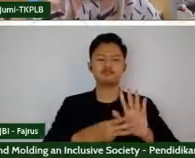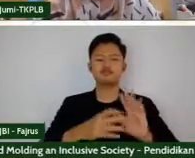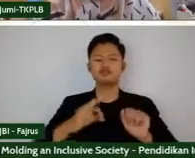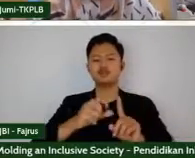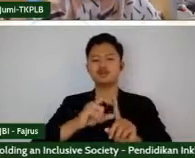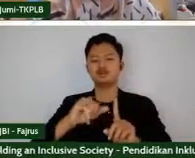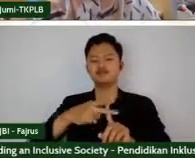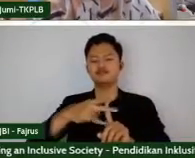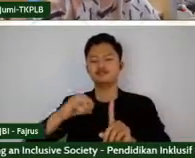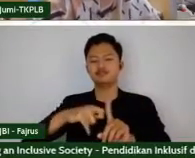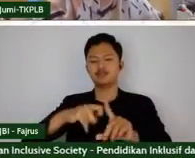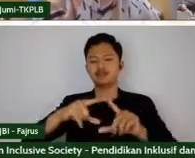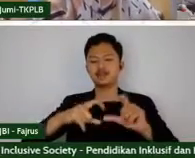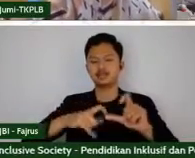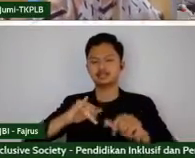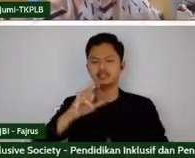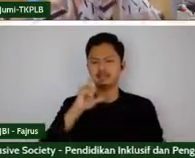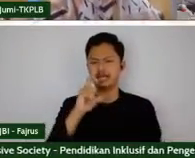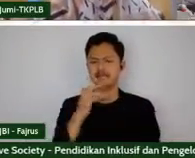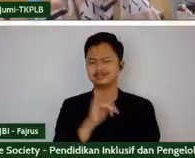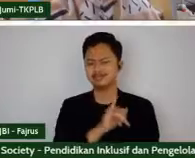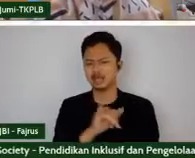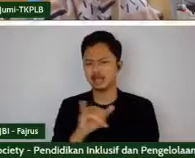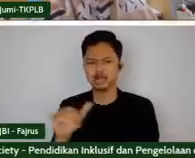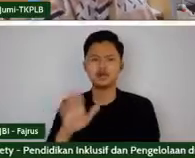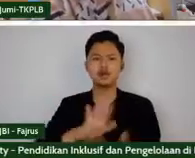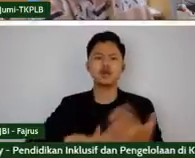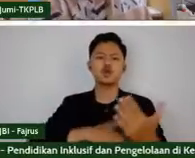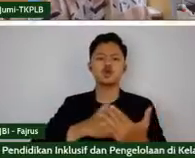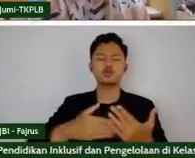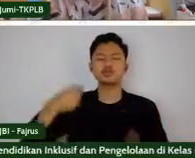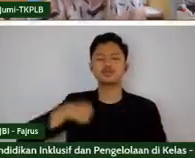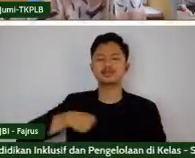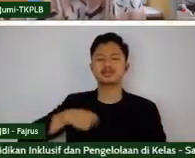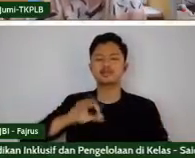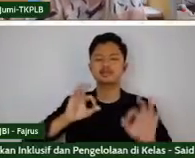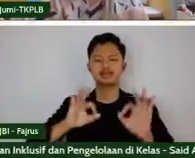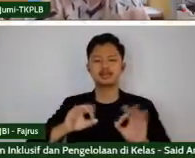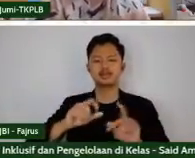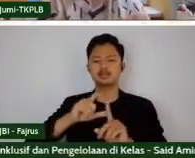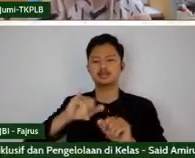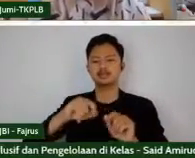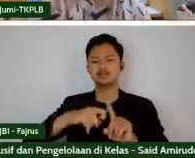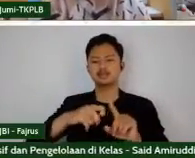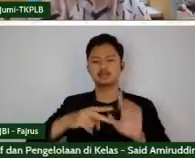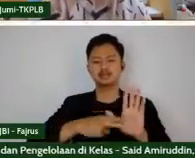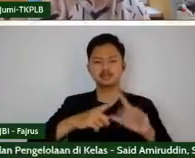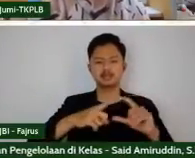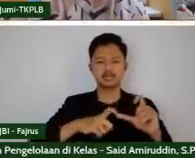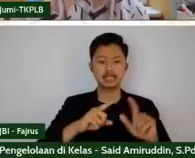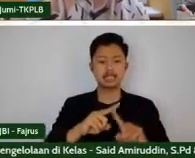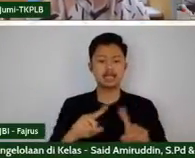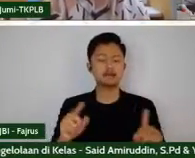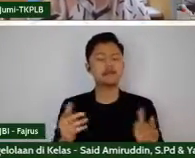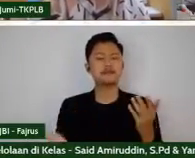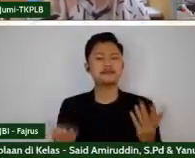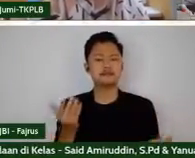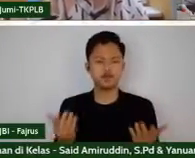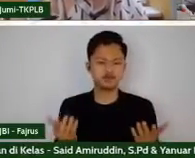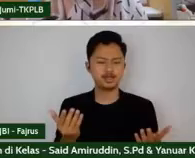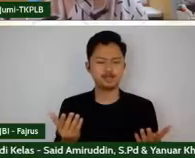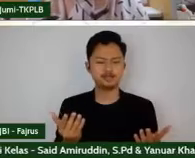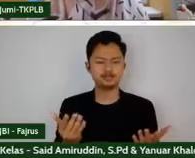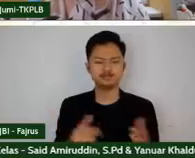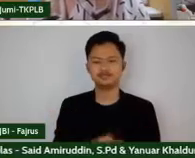dengan menggunakan kurikulum yang dari Kemendikbud, dari Diknas, gitu kan? Tapi mungkin